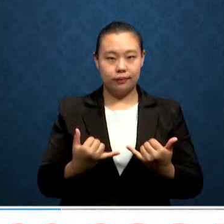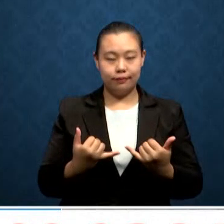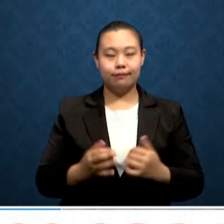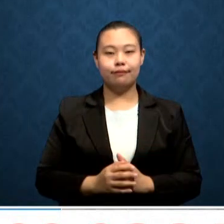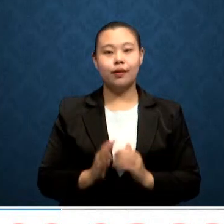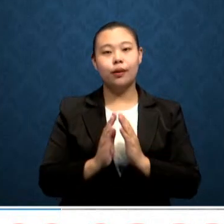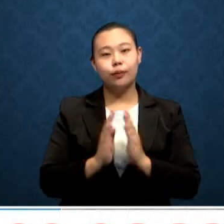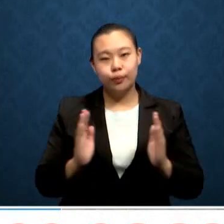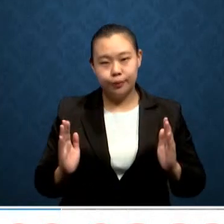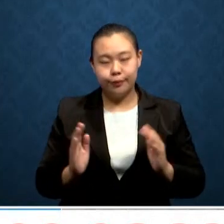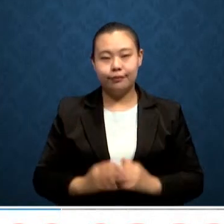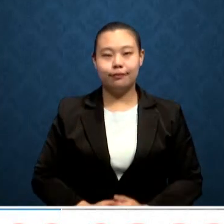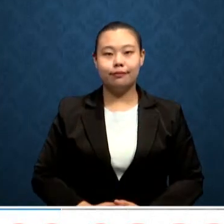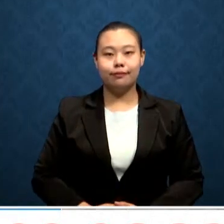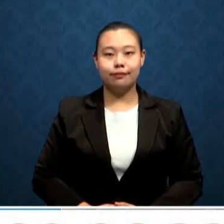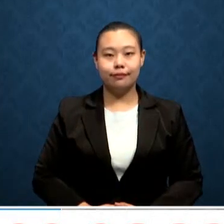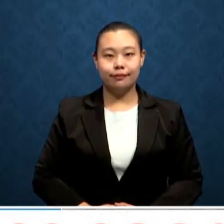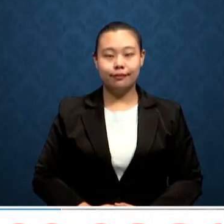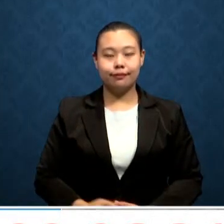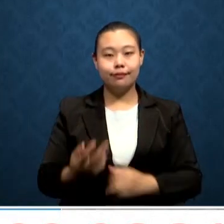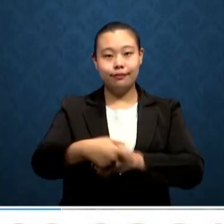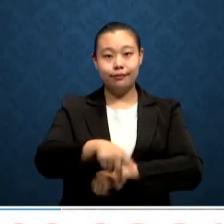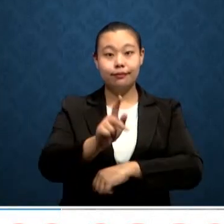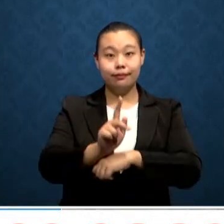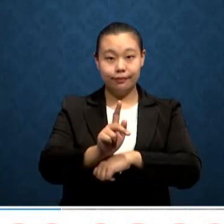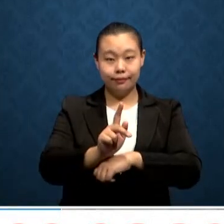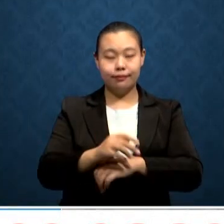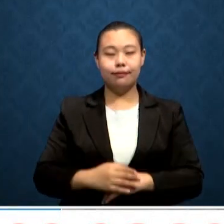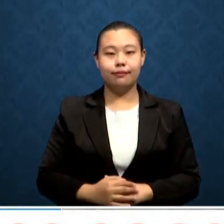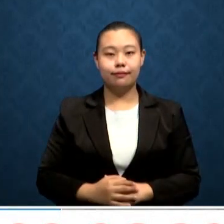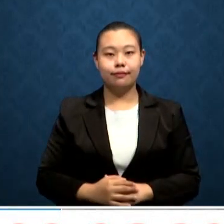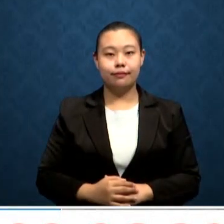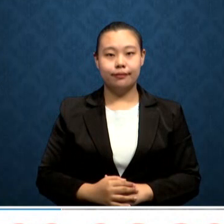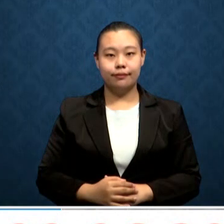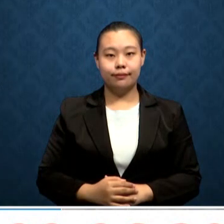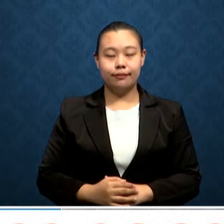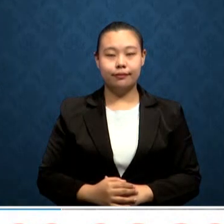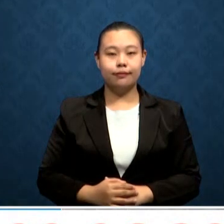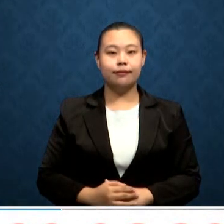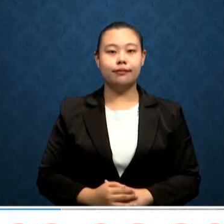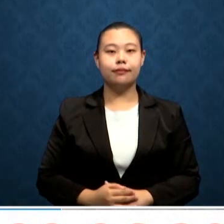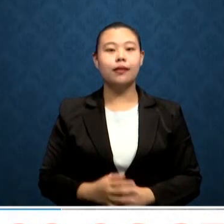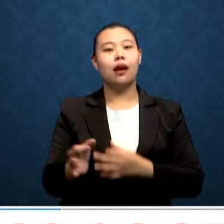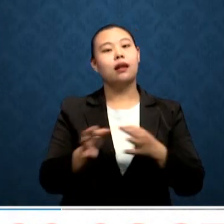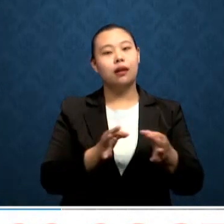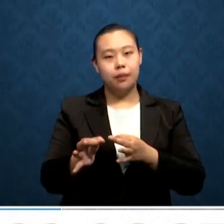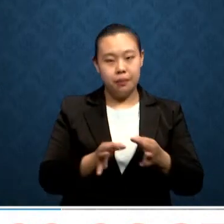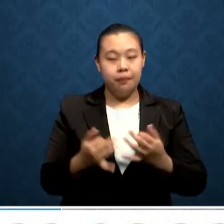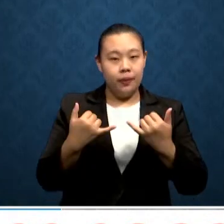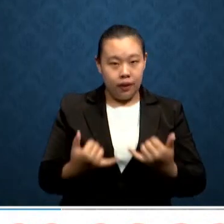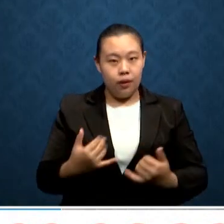ครับท่านประธานครับการอภิปรายครั้งนี้ของสมาชิกวุฒิสภ